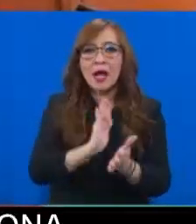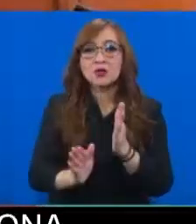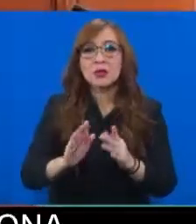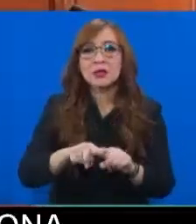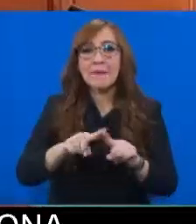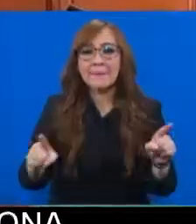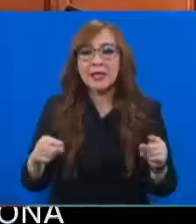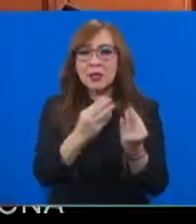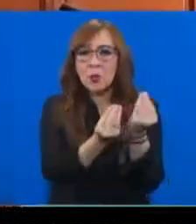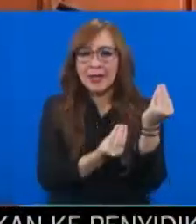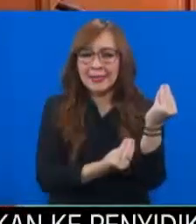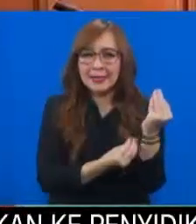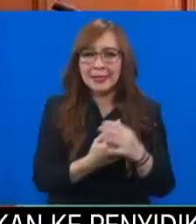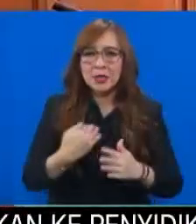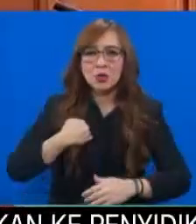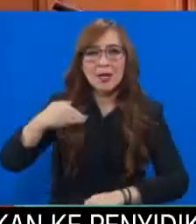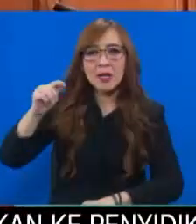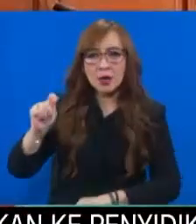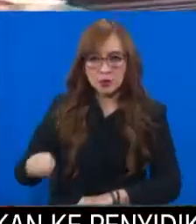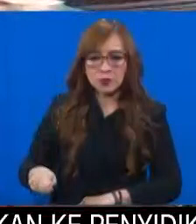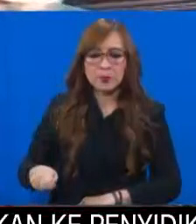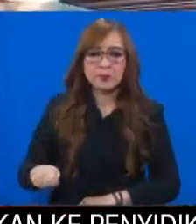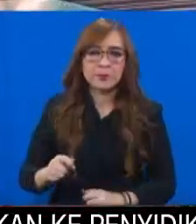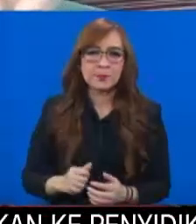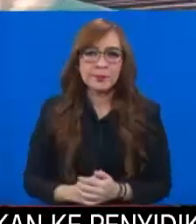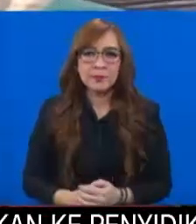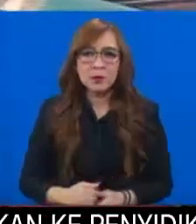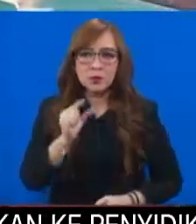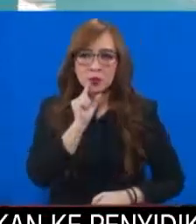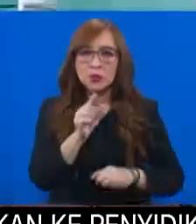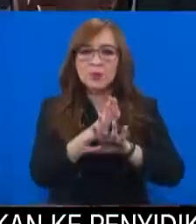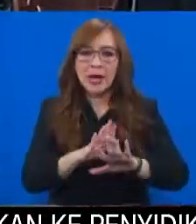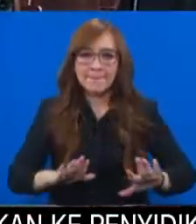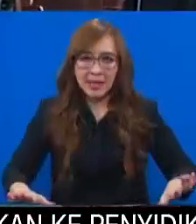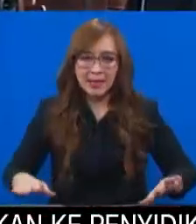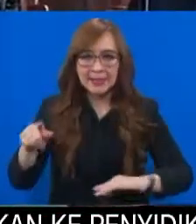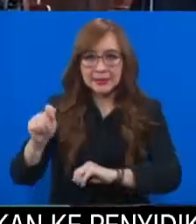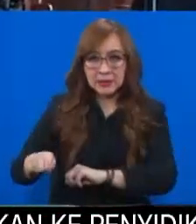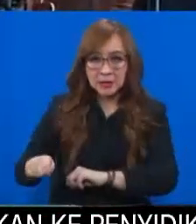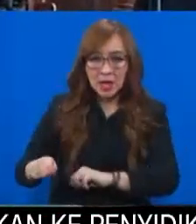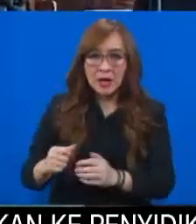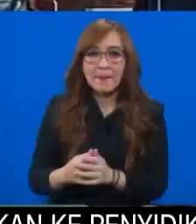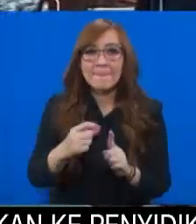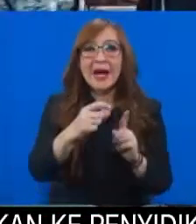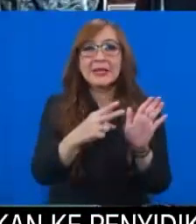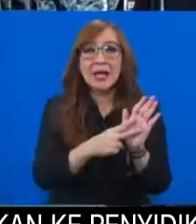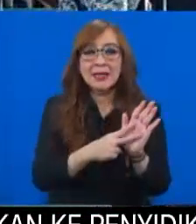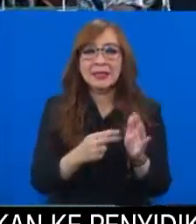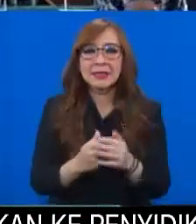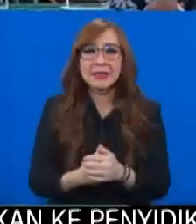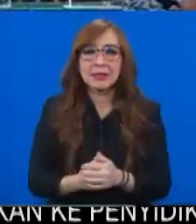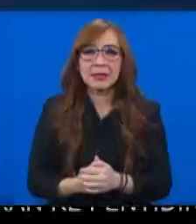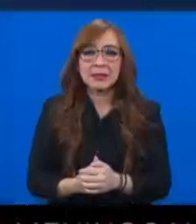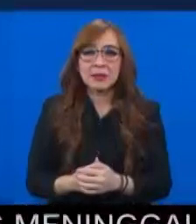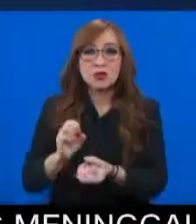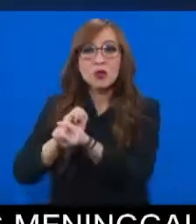Beki mengikuti sidang di Rutan Kelas 1 Medaeng. Untuk mengamankan jalannya sidang, Pengadilan Negeri Surabaya telah berkoordinasi dengan